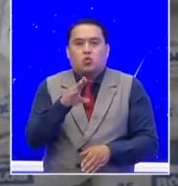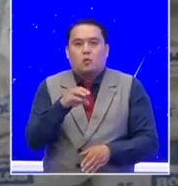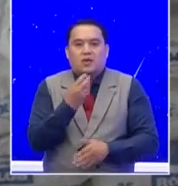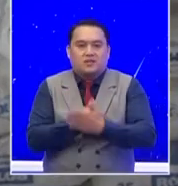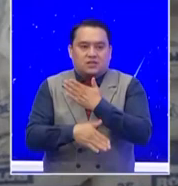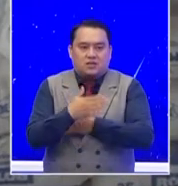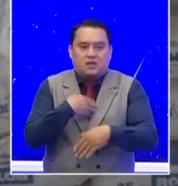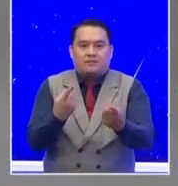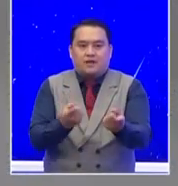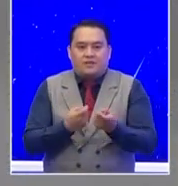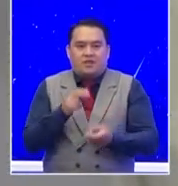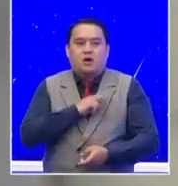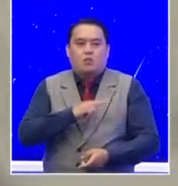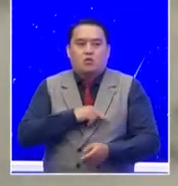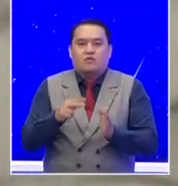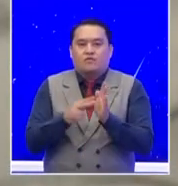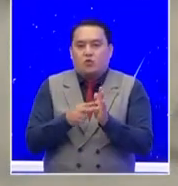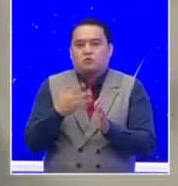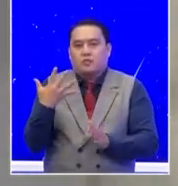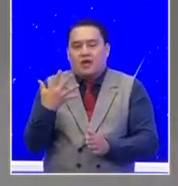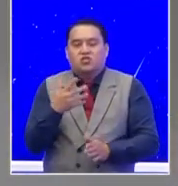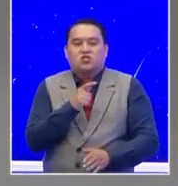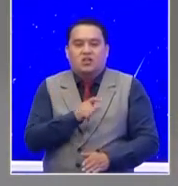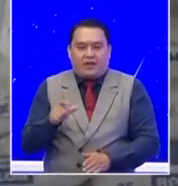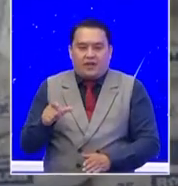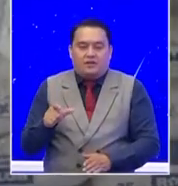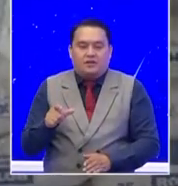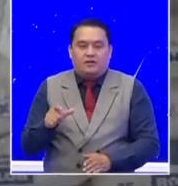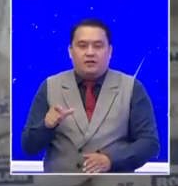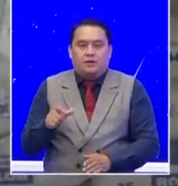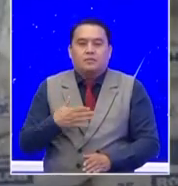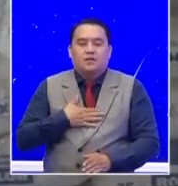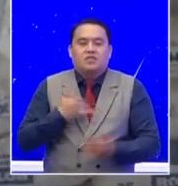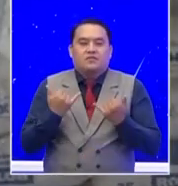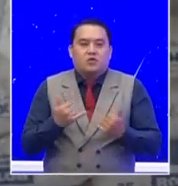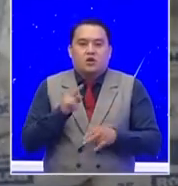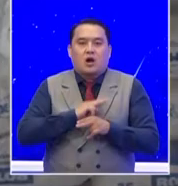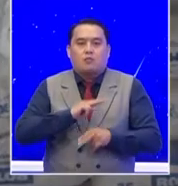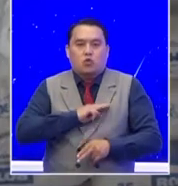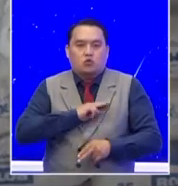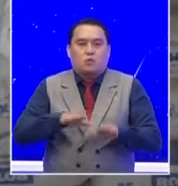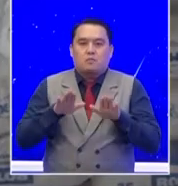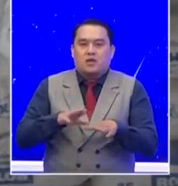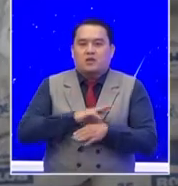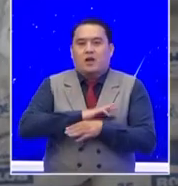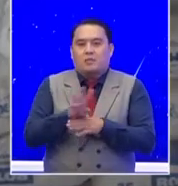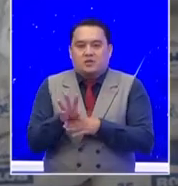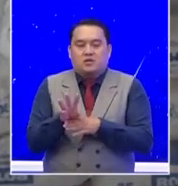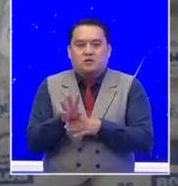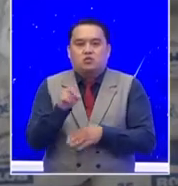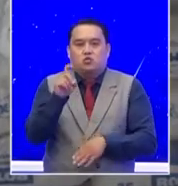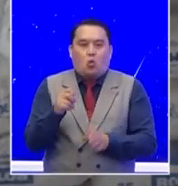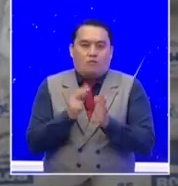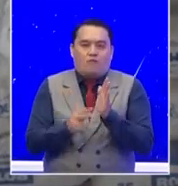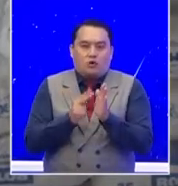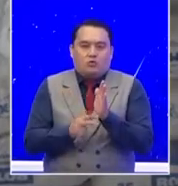к данным работам 85 человек то есть мы сегодня обеспечили рабочими местами о двух объектах порядка ста